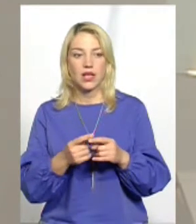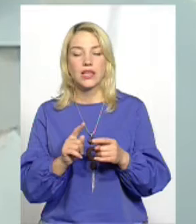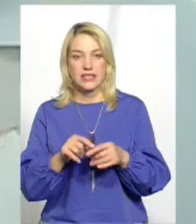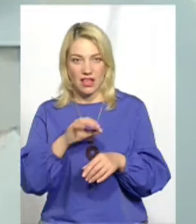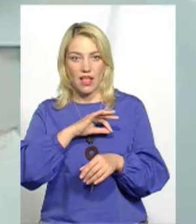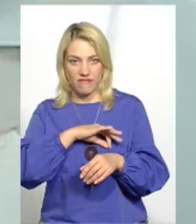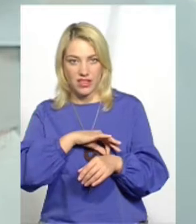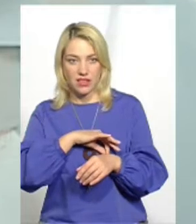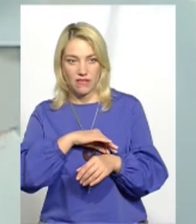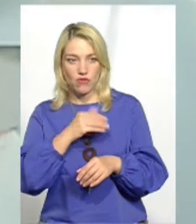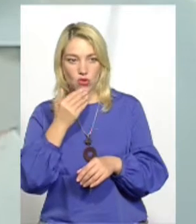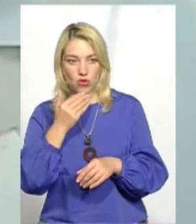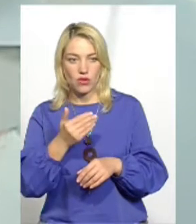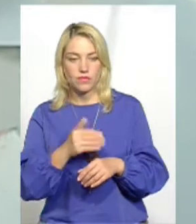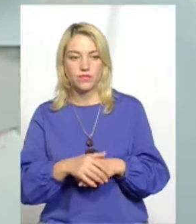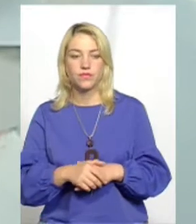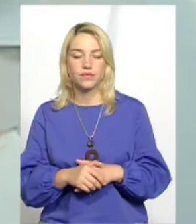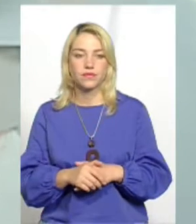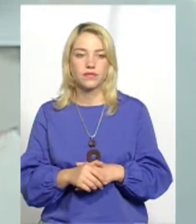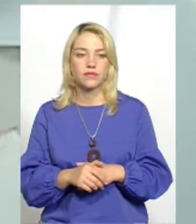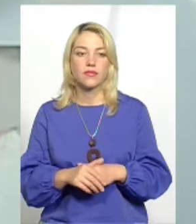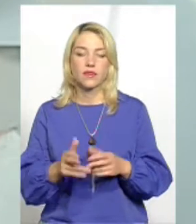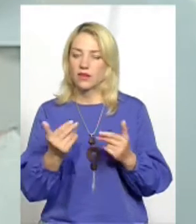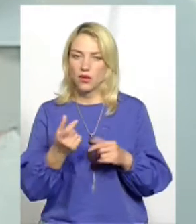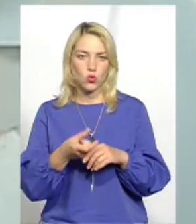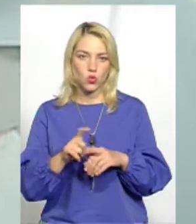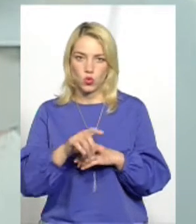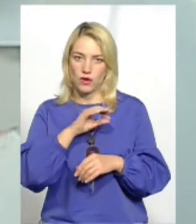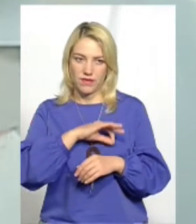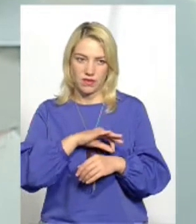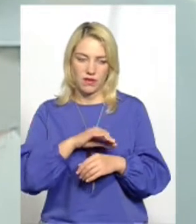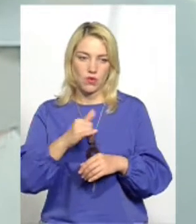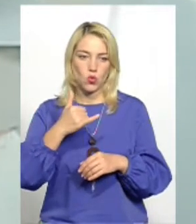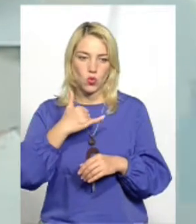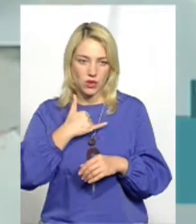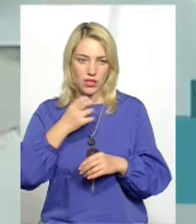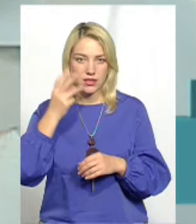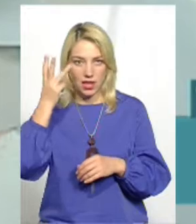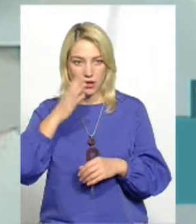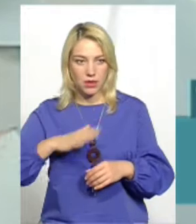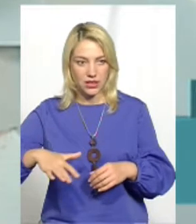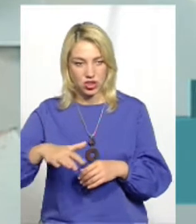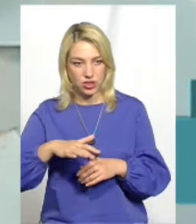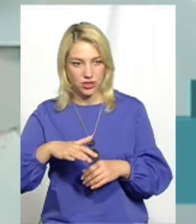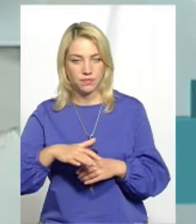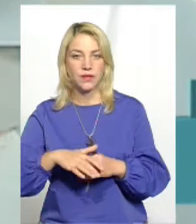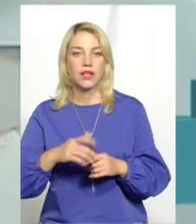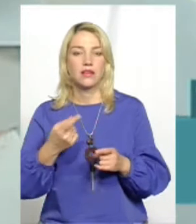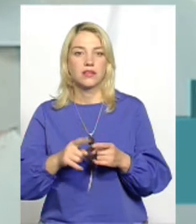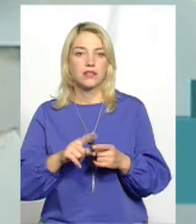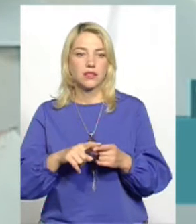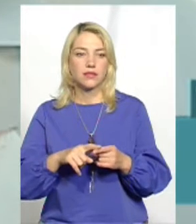це ефективно? От дуже з точки ефективно. Зору захисту річок. Дуже ефективно. У нас на Хмельниччині